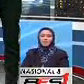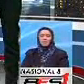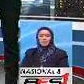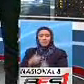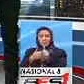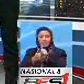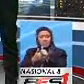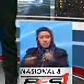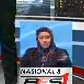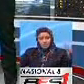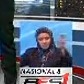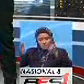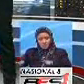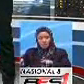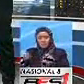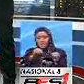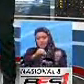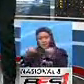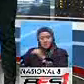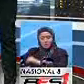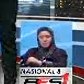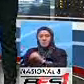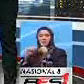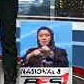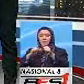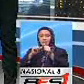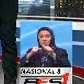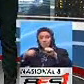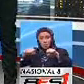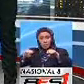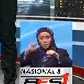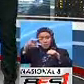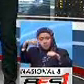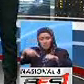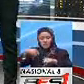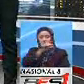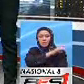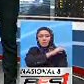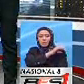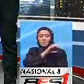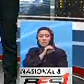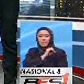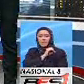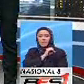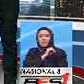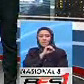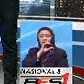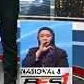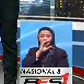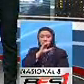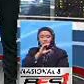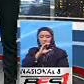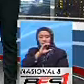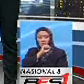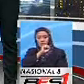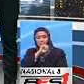Berikutan kontrak penganjuran MotoGP Malaysia yang bakal berakhir tahun ini, Ketua Pegawai Eksekutif Litar Antarabangsa Sepang SIC